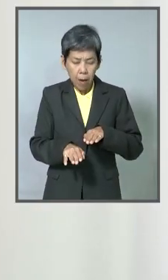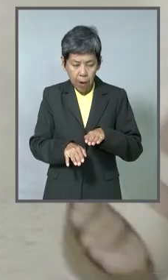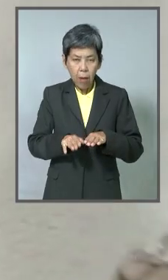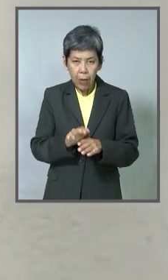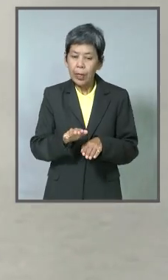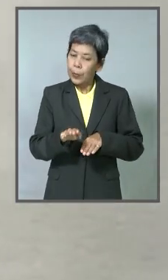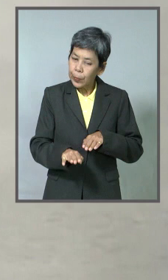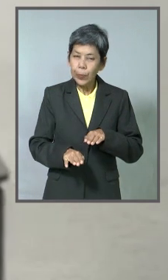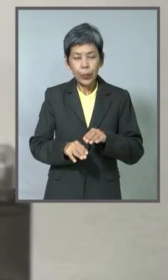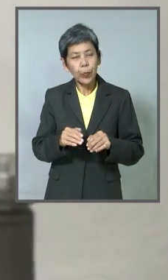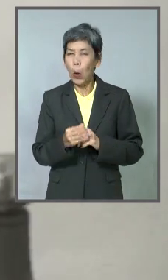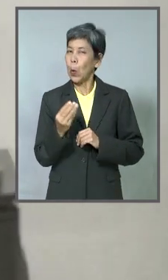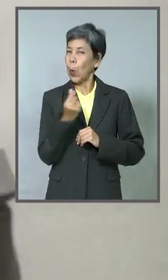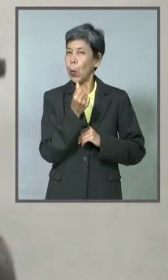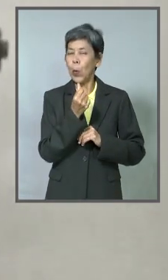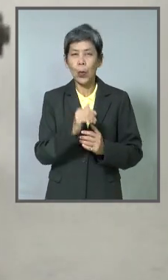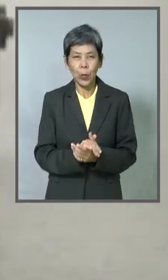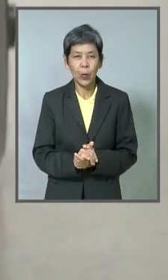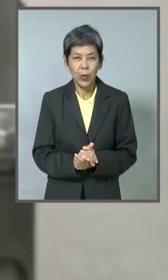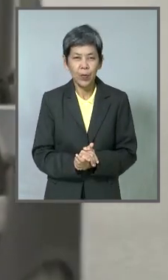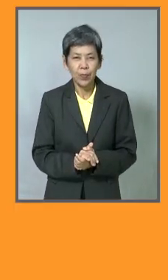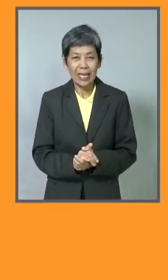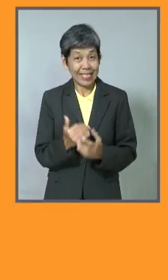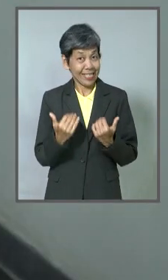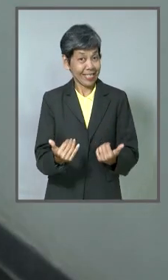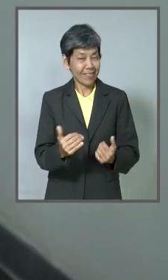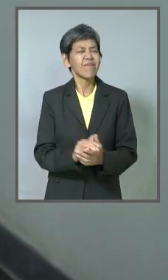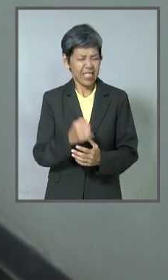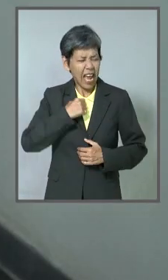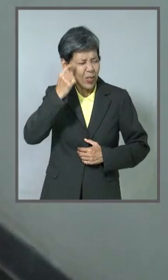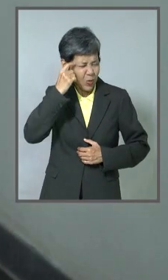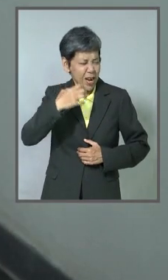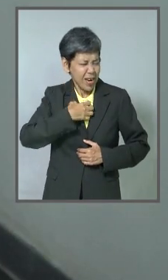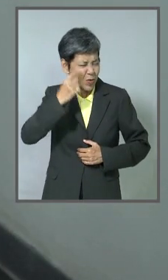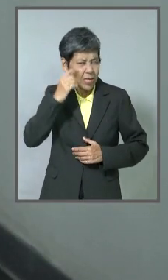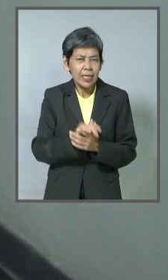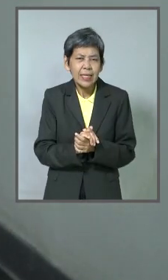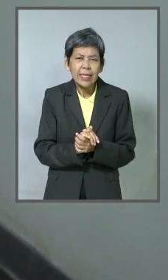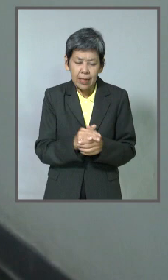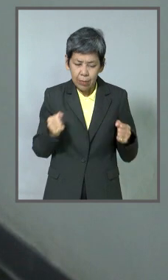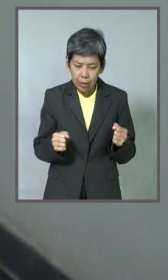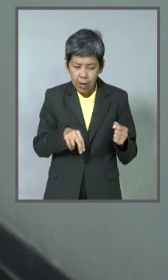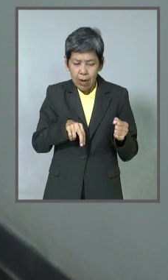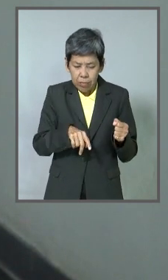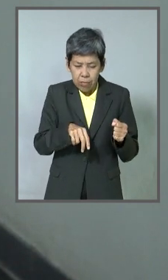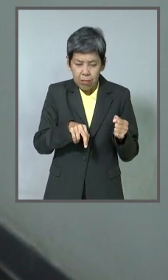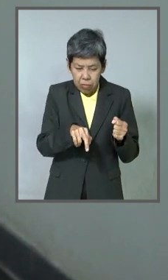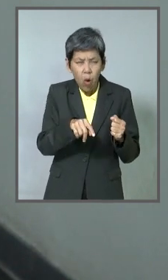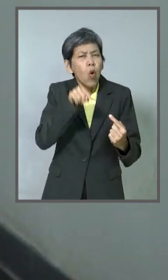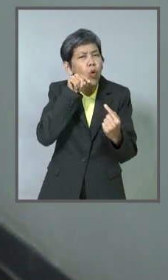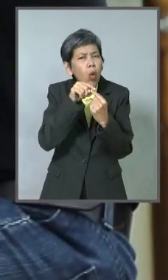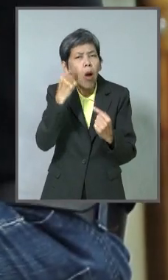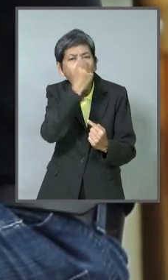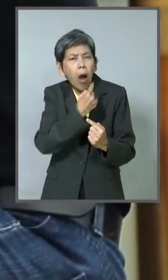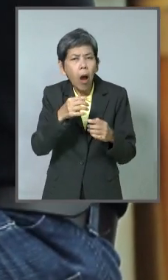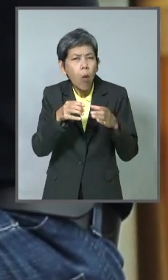กล้เคียงกันแล้วก็เดินได้ไวขึ้น พูดมาถึงขนาดนี้อยากจะรู้แล้วค่ะว่าตัว Space